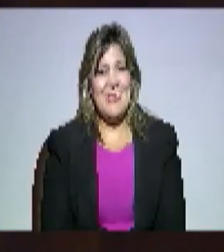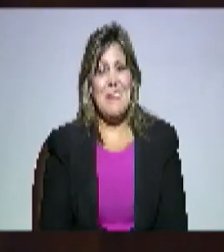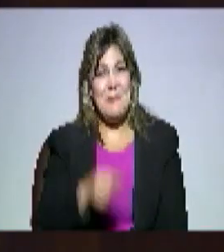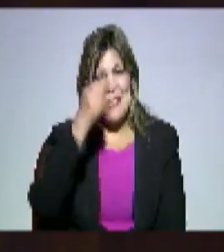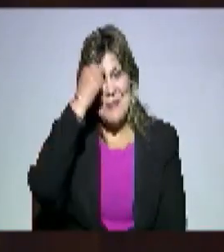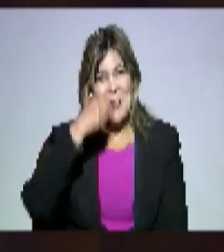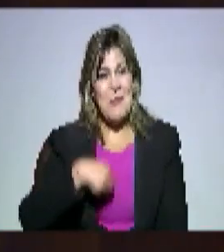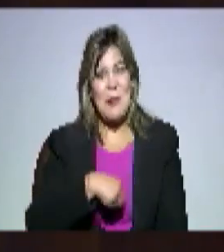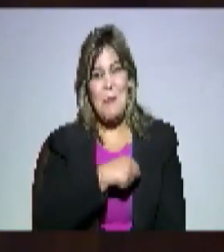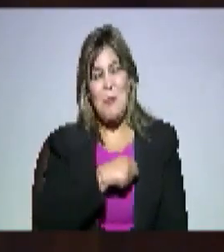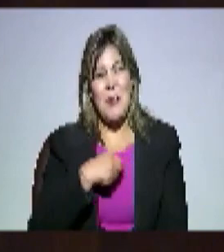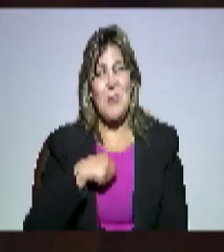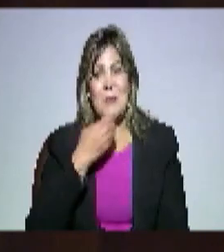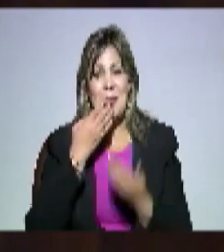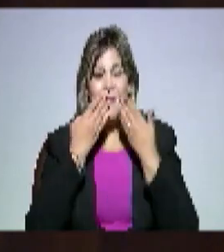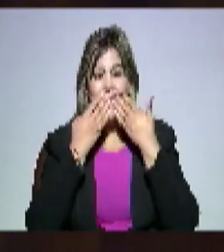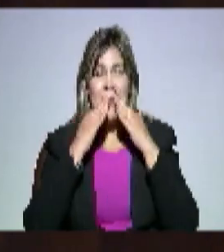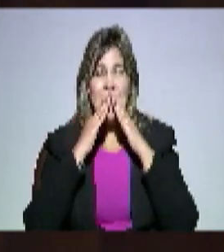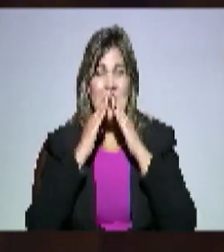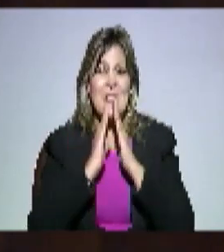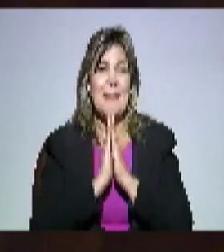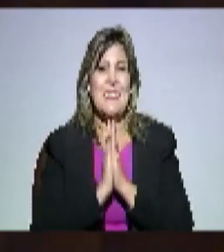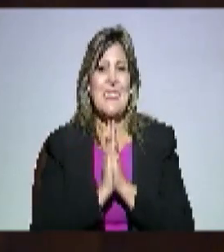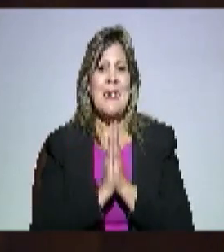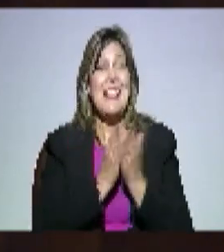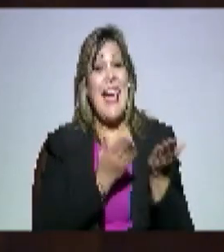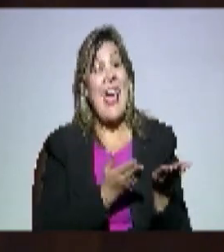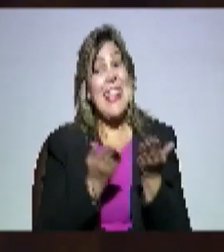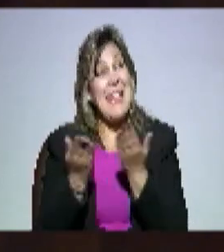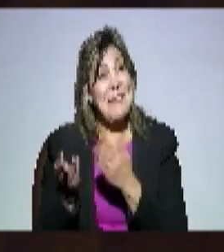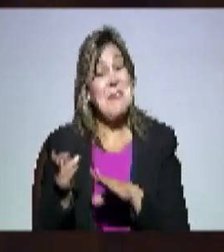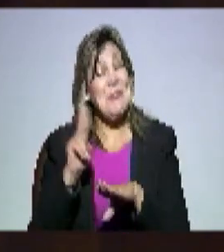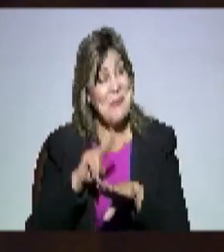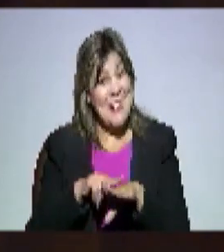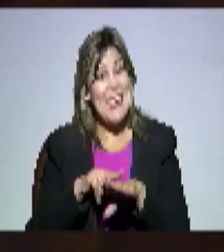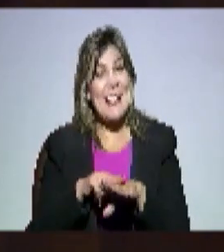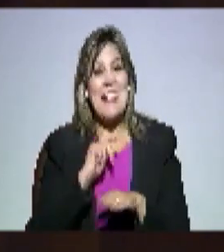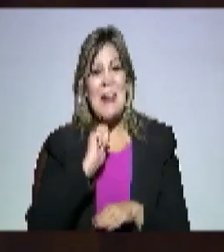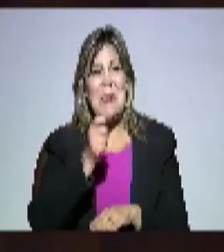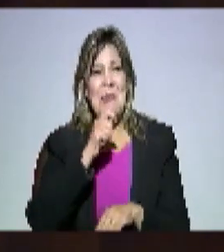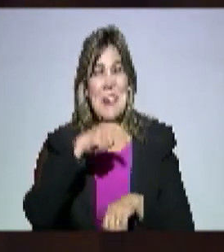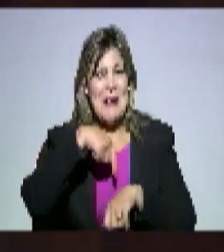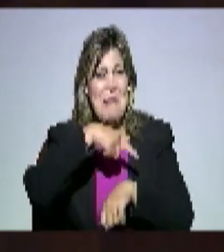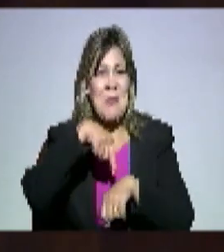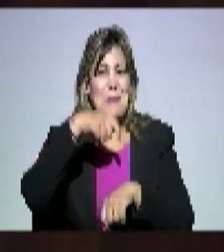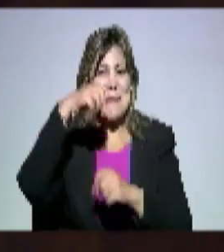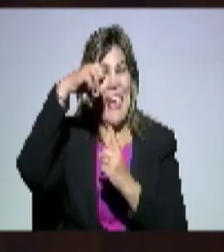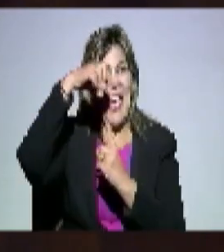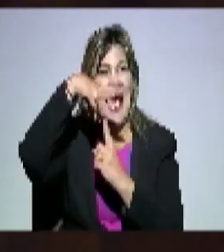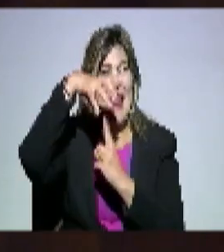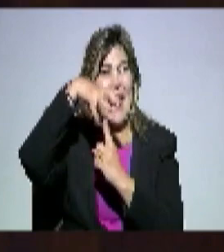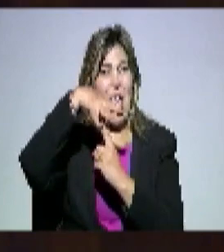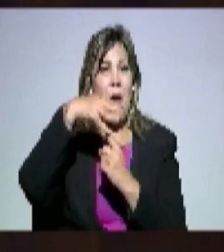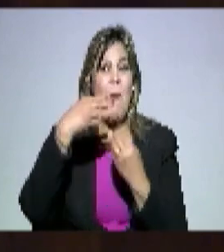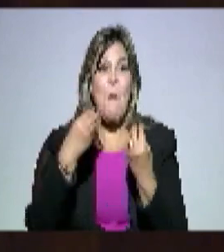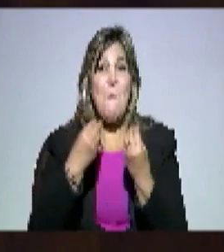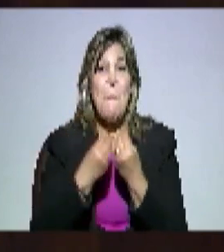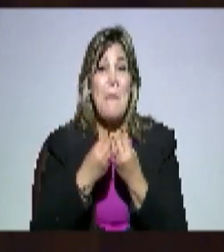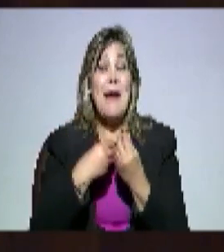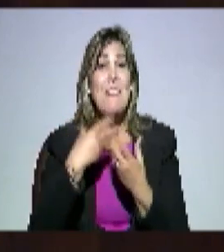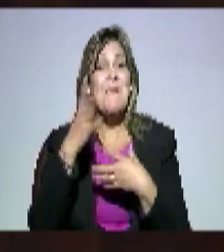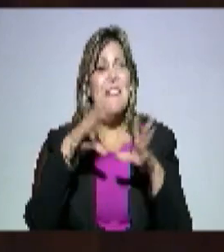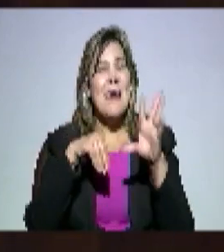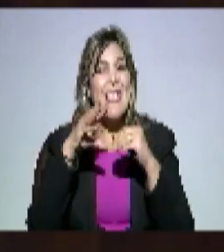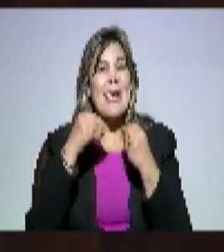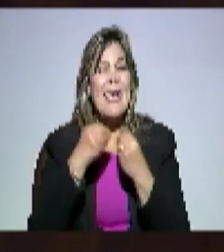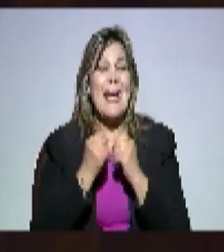بسم الاب والابن والروح القدس اله واحد امين اهلا بحضراتكم مره ثانيه وبرنامجنا ساعه الهوا معنا في حكايه وحكايتنا النهارده